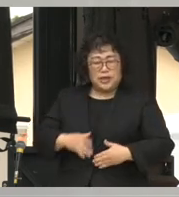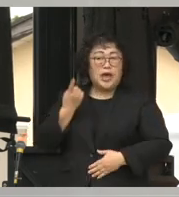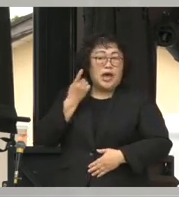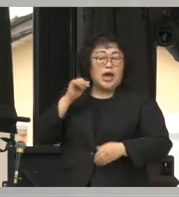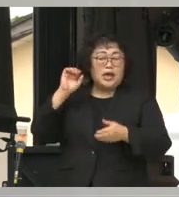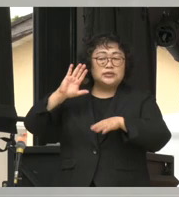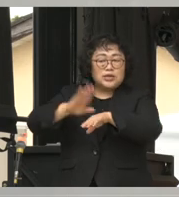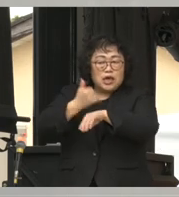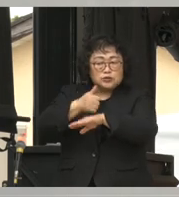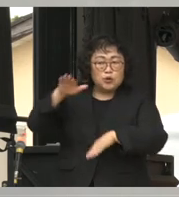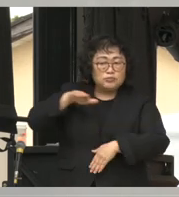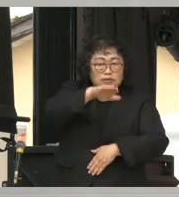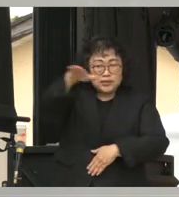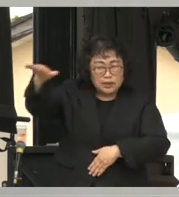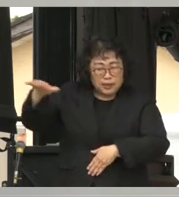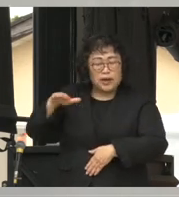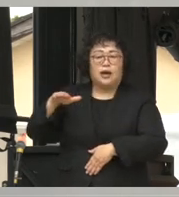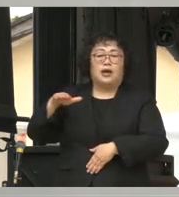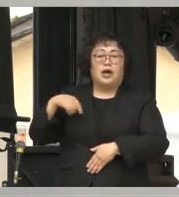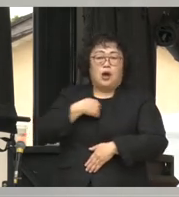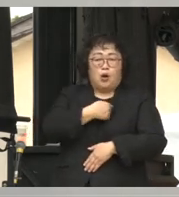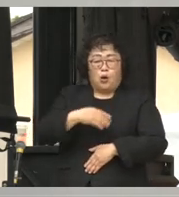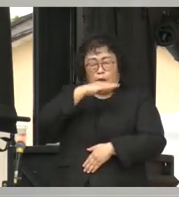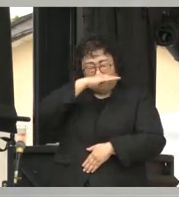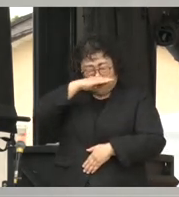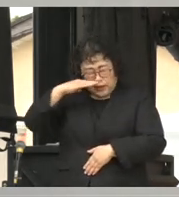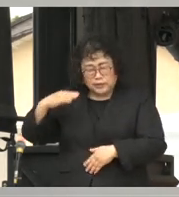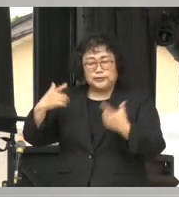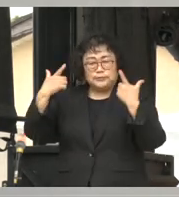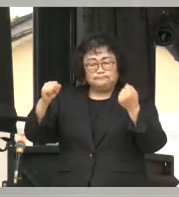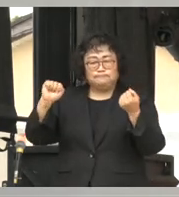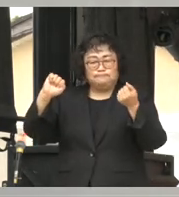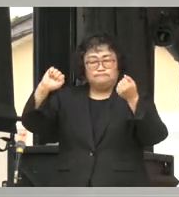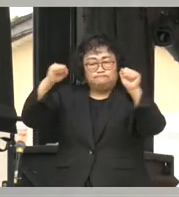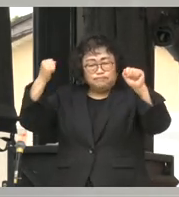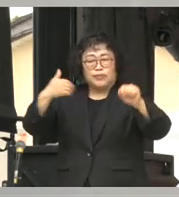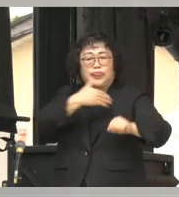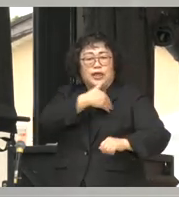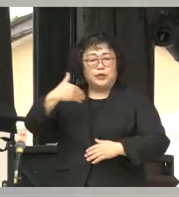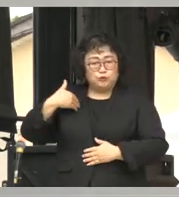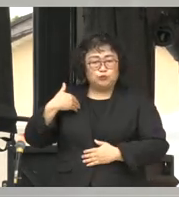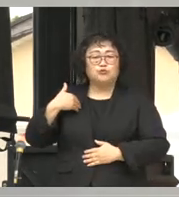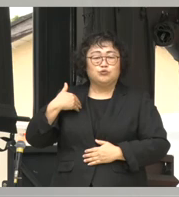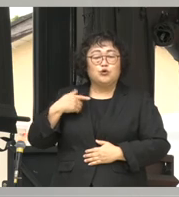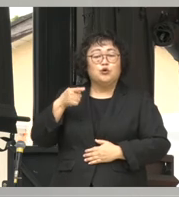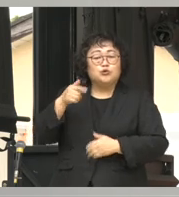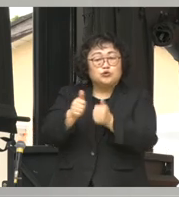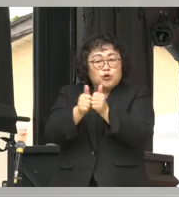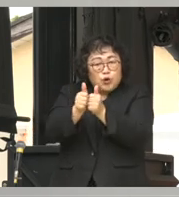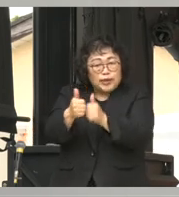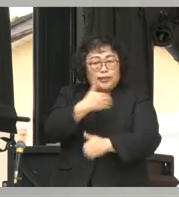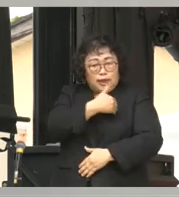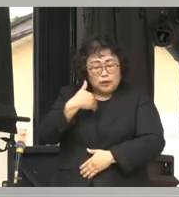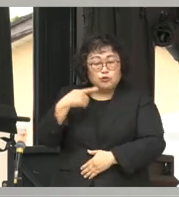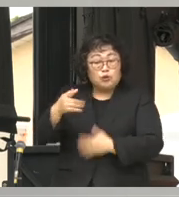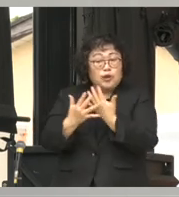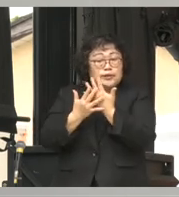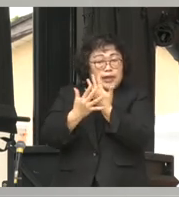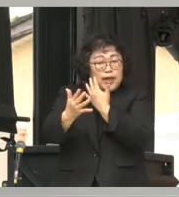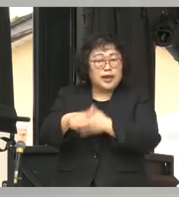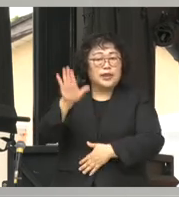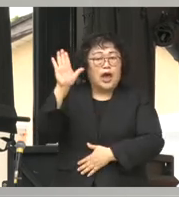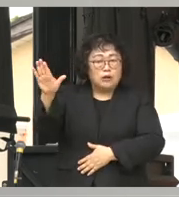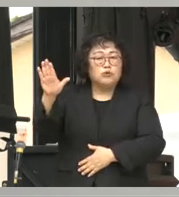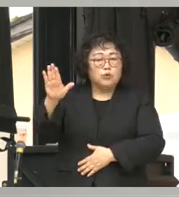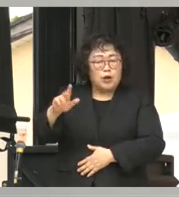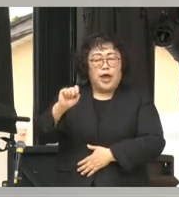リートの皆様が素晴らしいパフォーマンスを発揮できる、そのような大会であることが